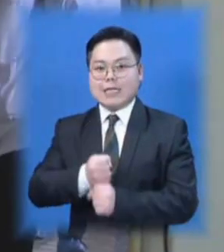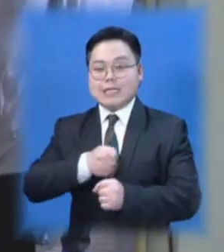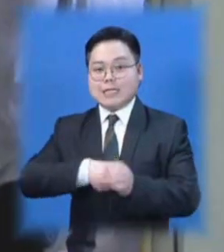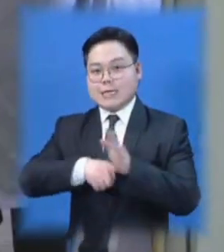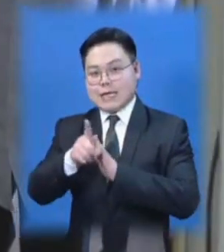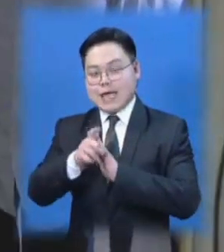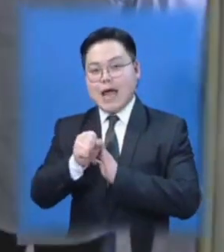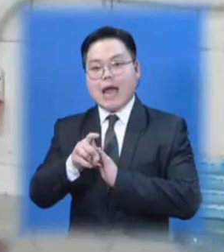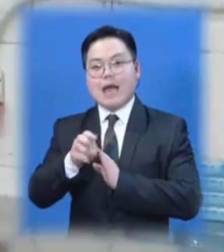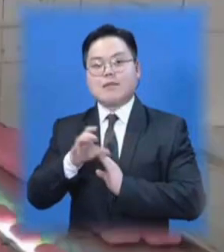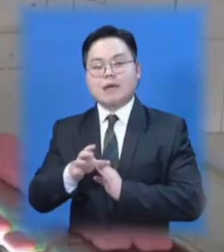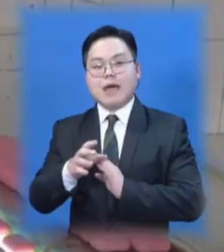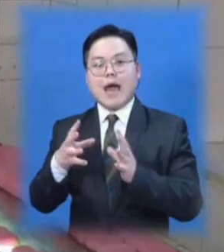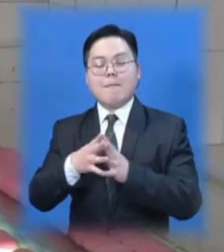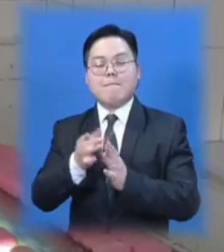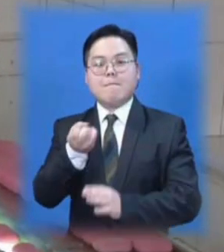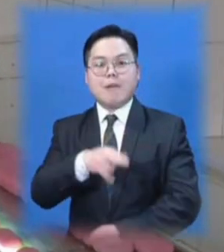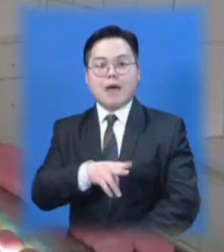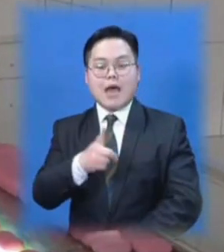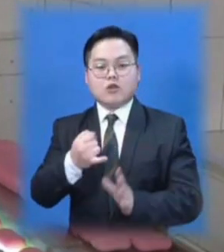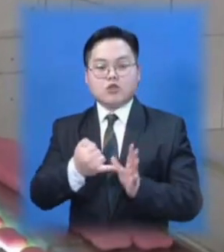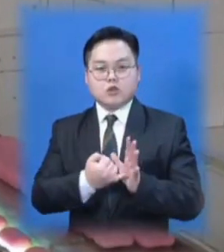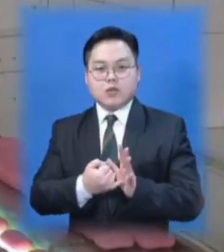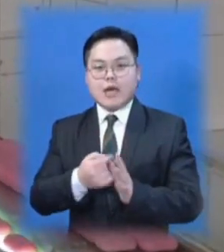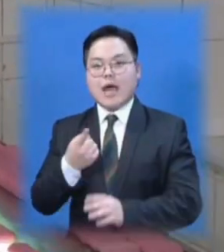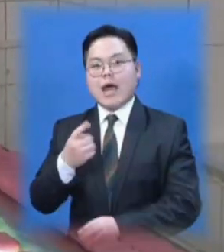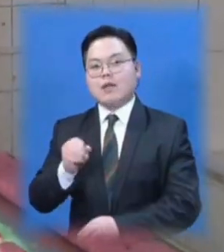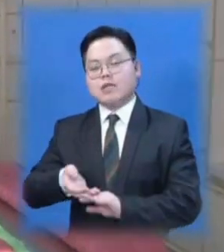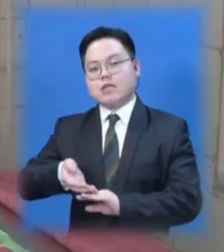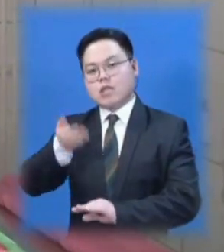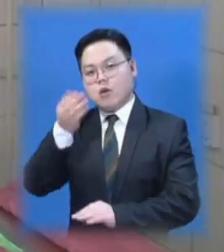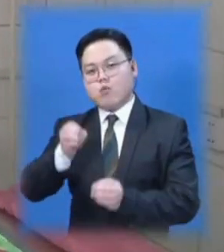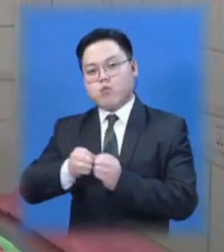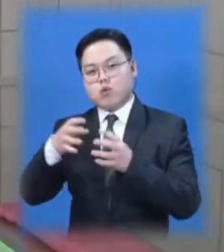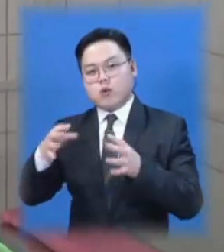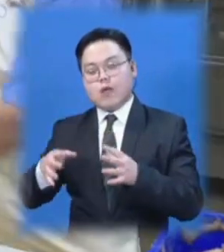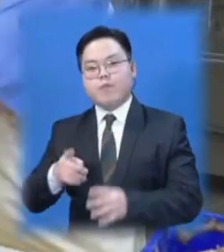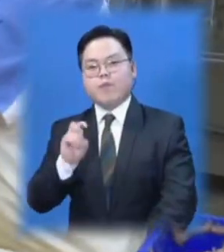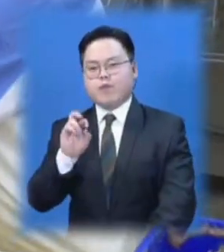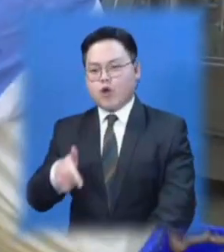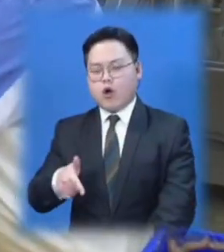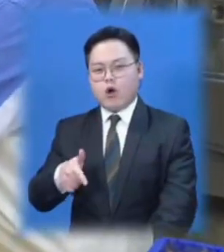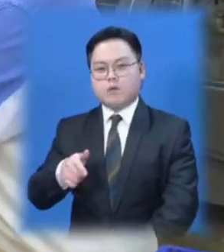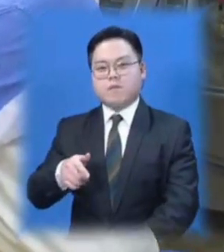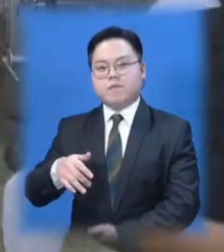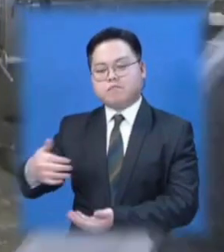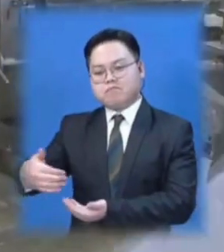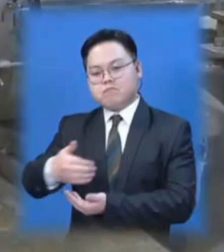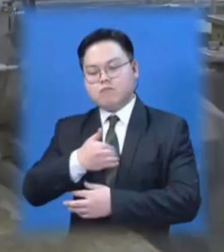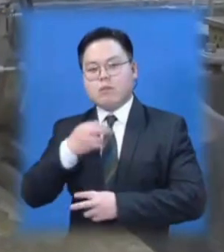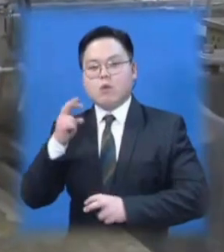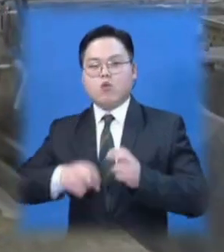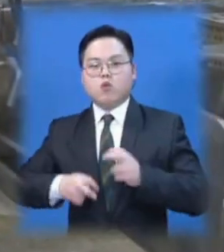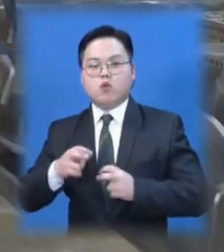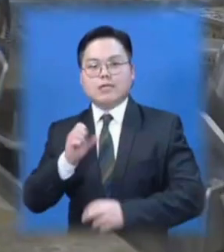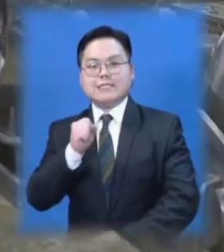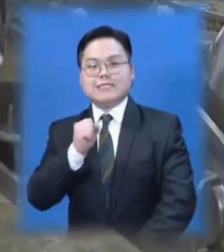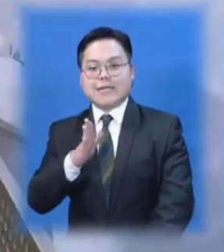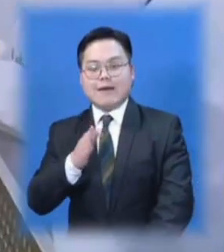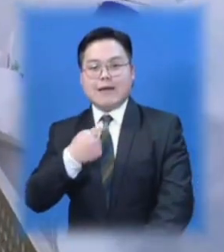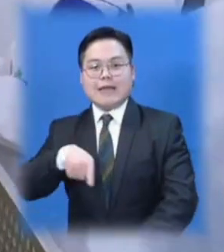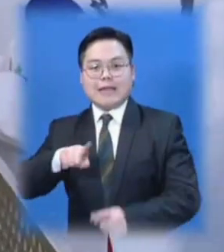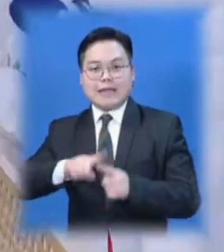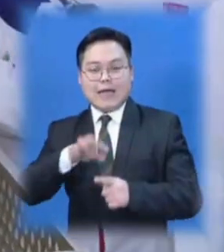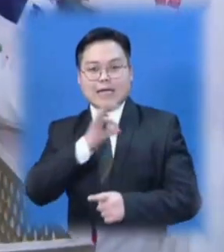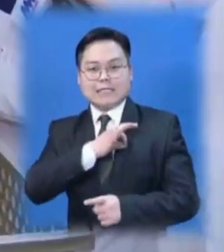брендийн 16 нэр төрлийн Хям 15 нэр төрлийн нөөц бүтээгдэхүүнээс гадна Хайгдл өөхийн болсон үйлдвэрсэн савн зах зээлд